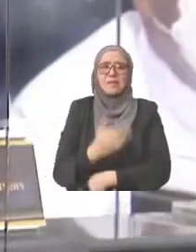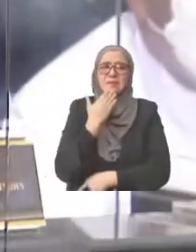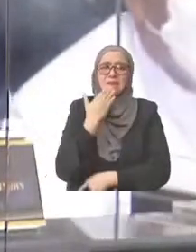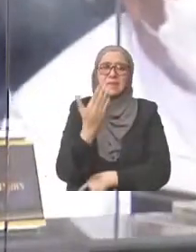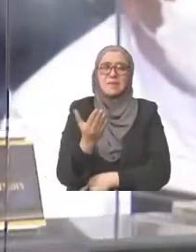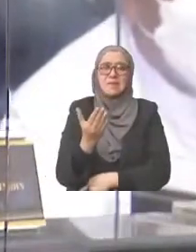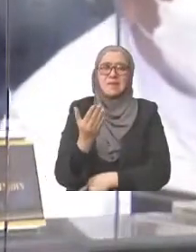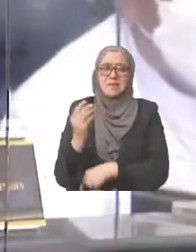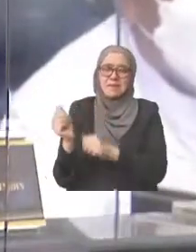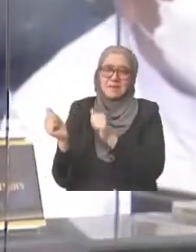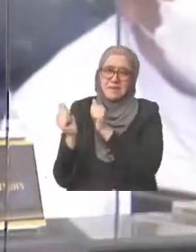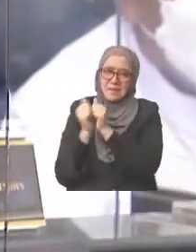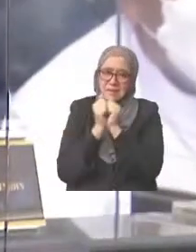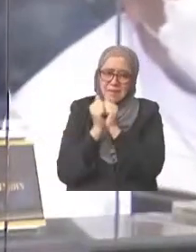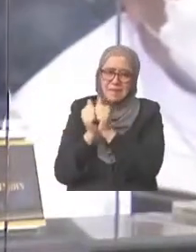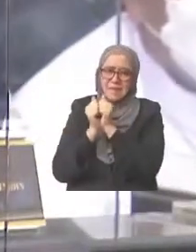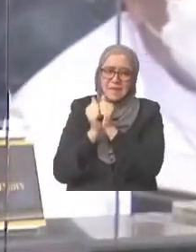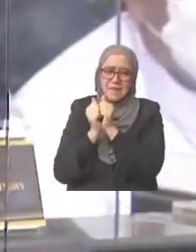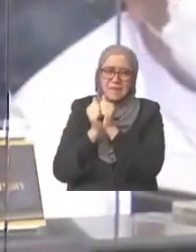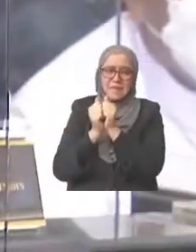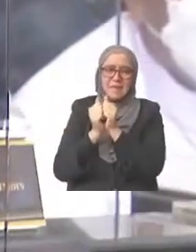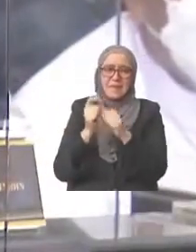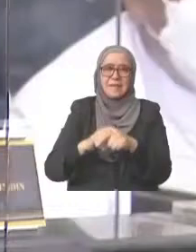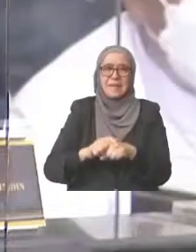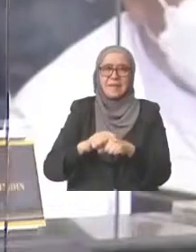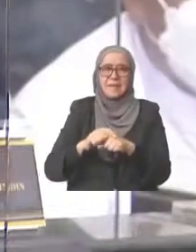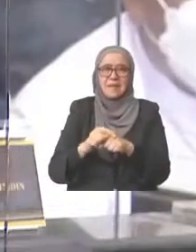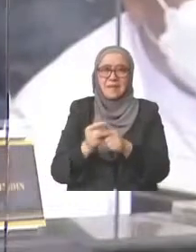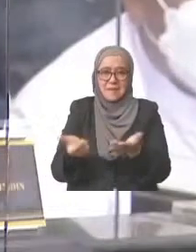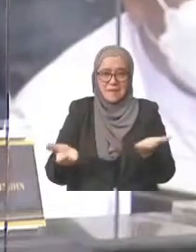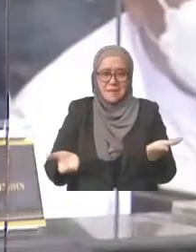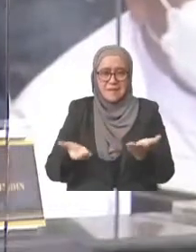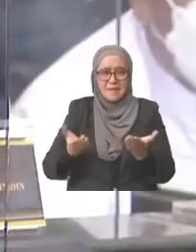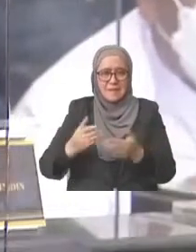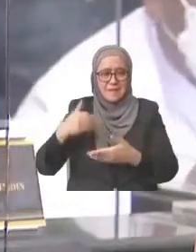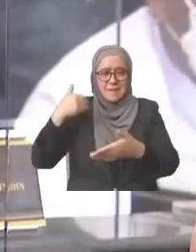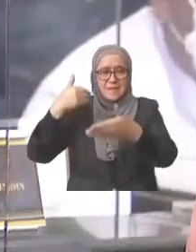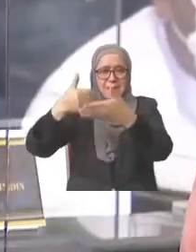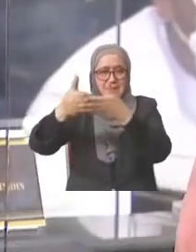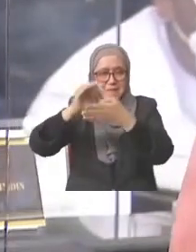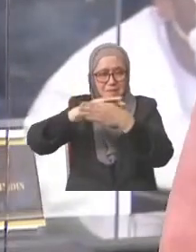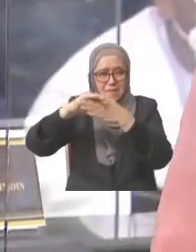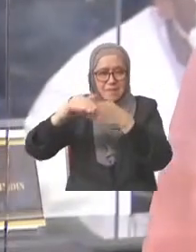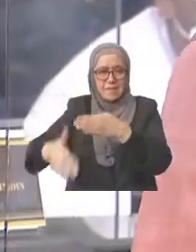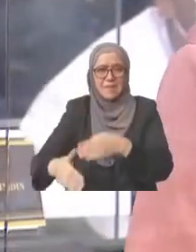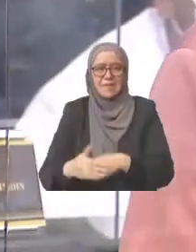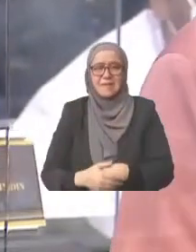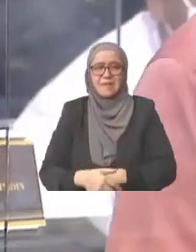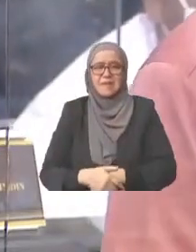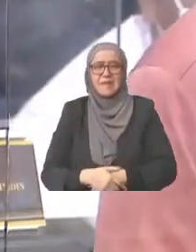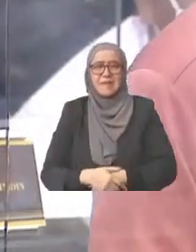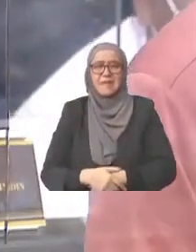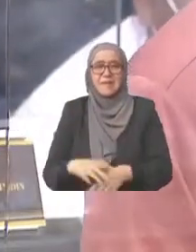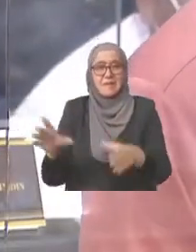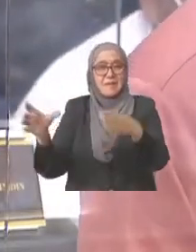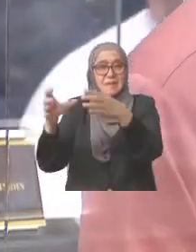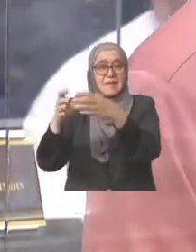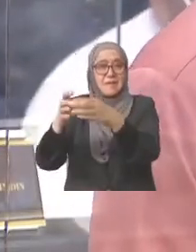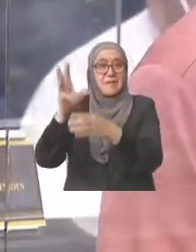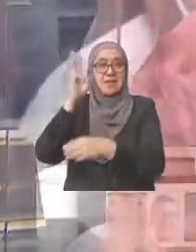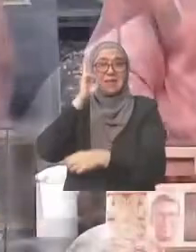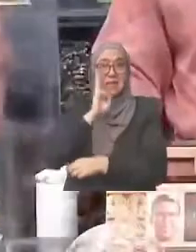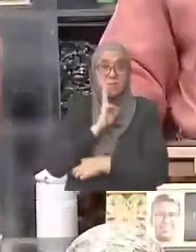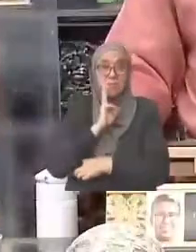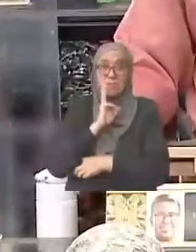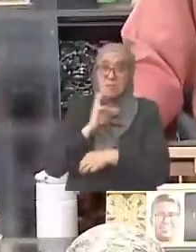Hai kaum wanita jika diberi peluang dan ruang boleh menjadi daya penggerak utama